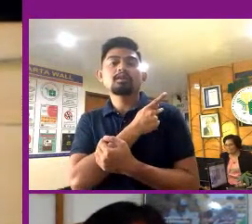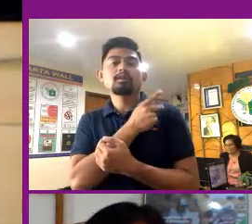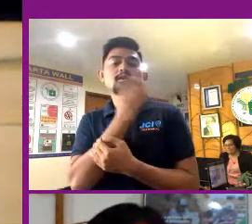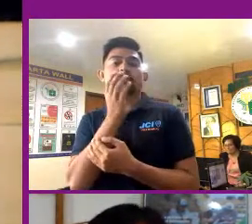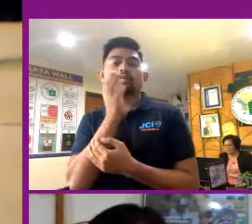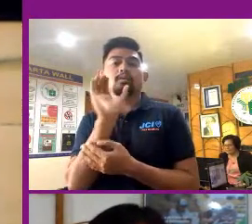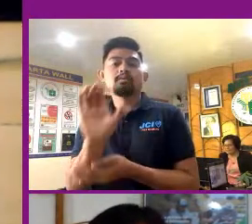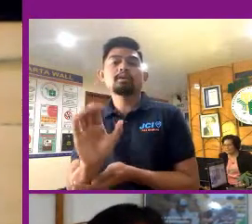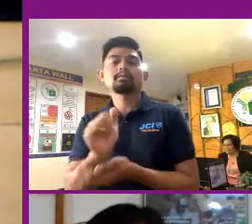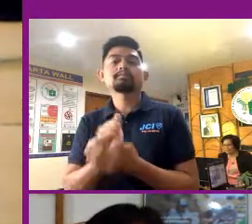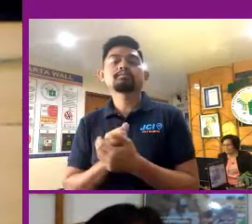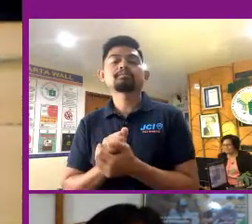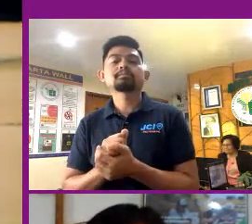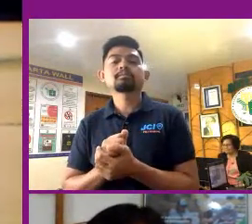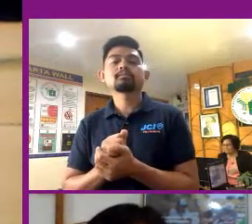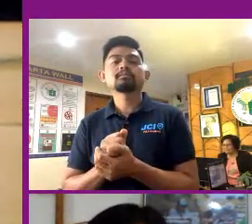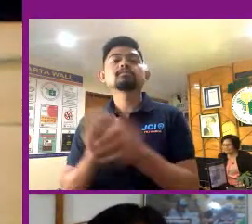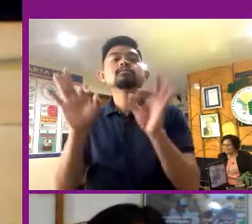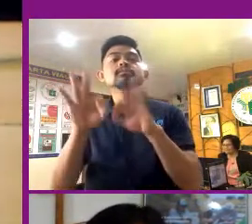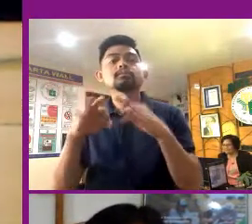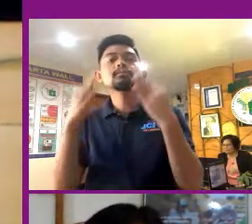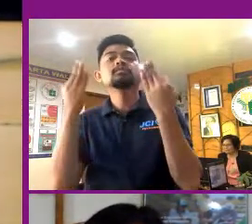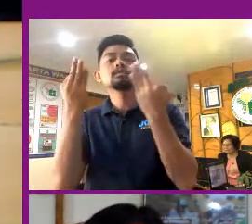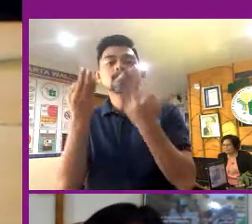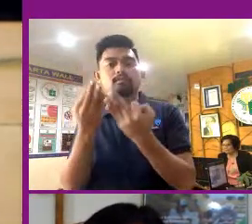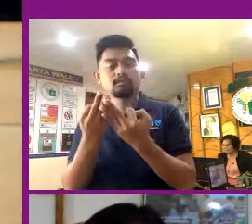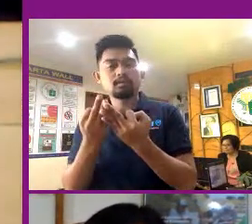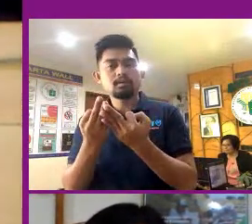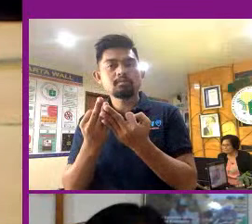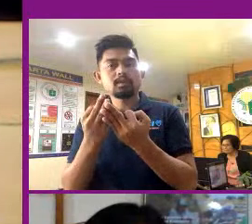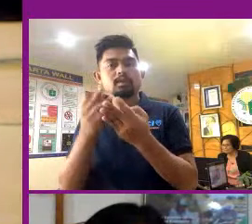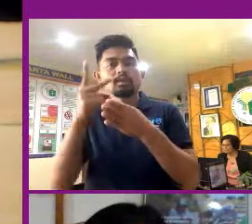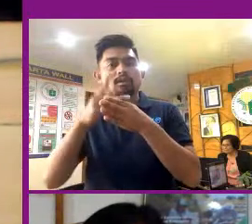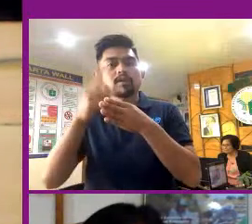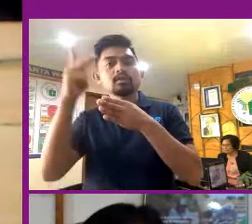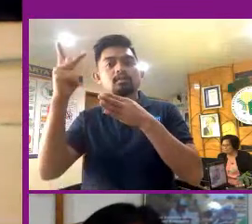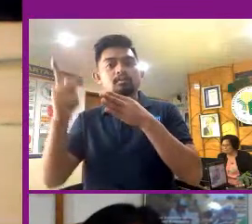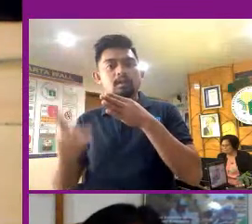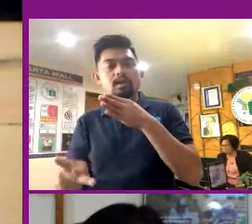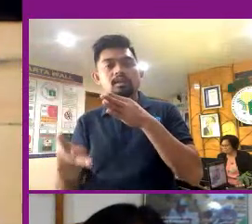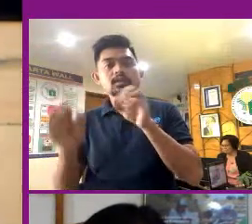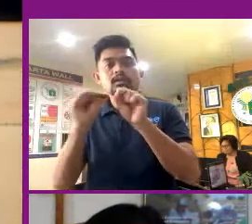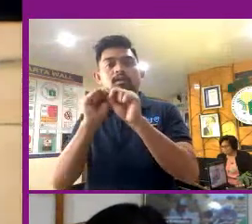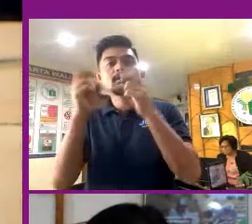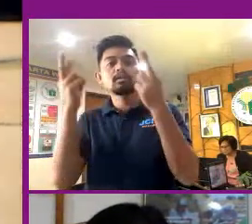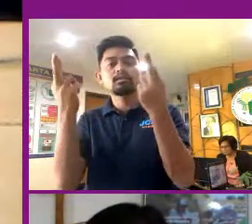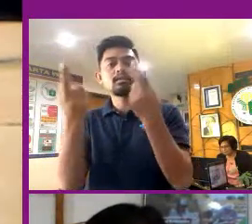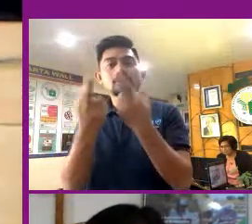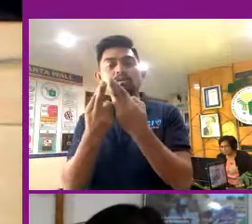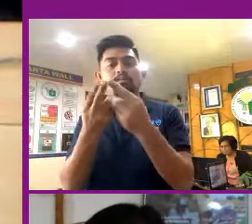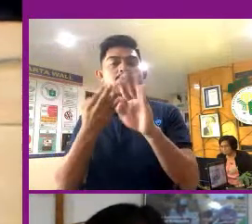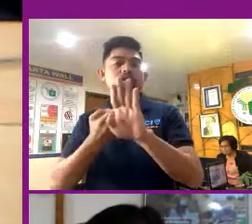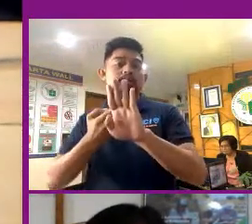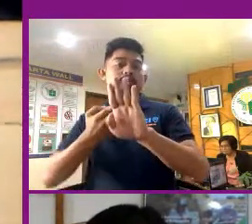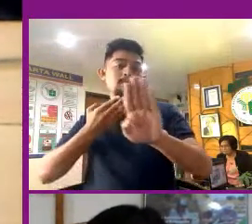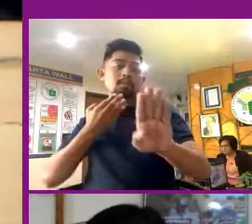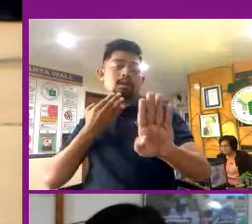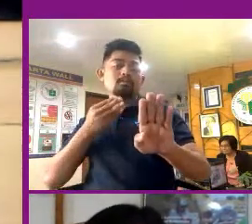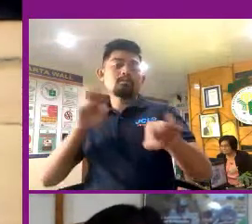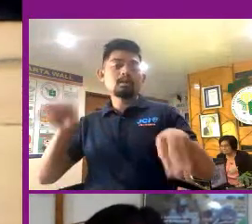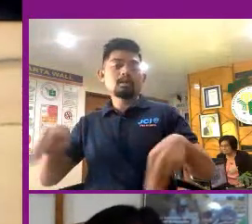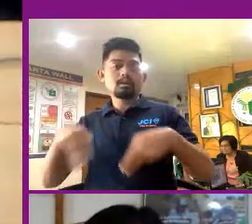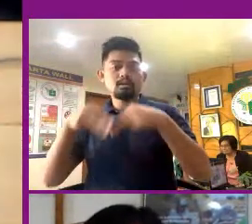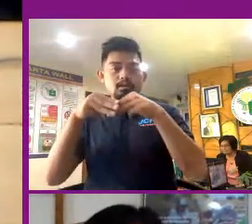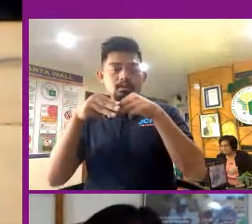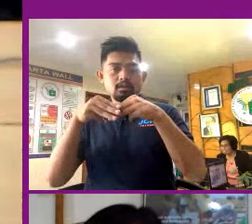Ma'am Perlin. Sabi niya po, family orientation or family planning seminar before marriage is conducted.